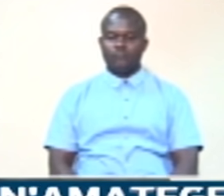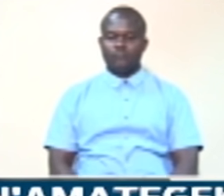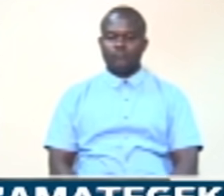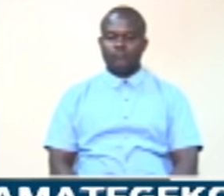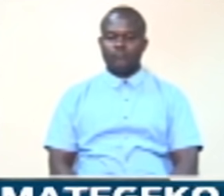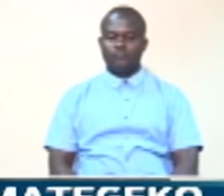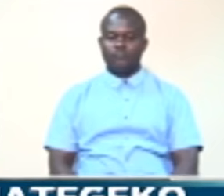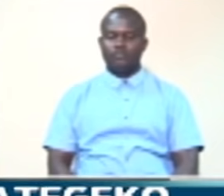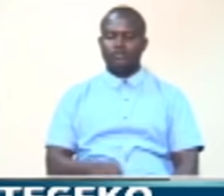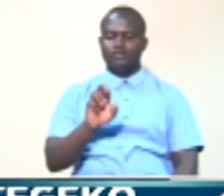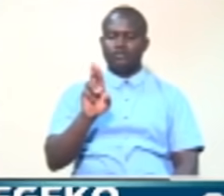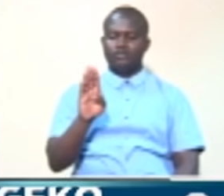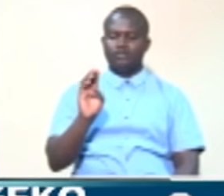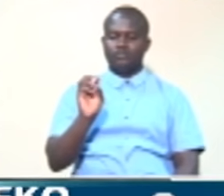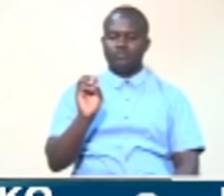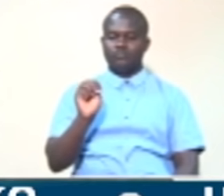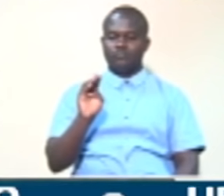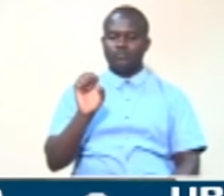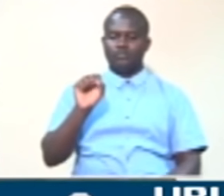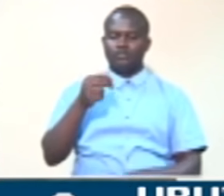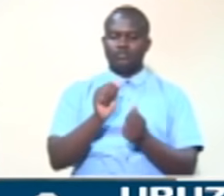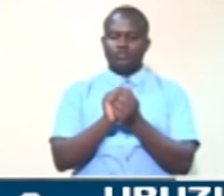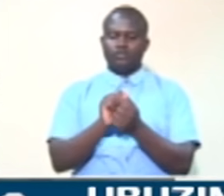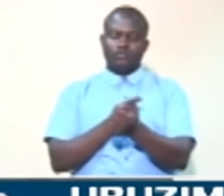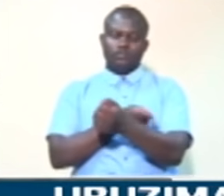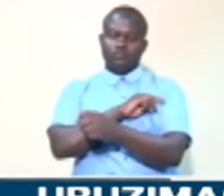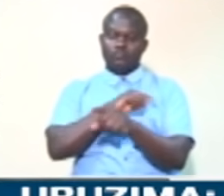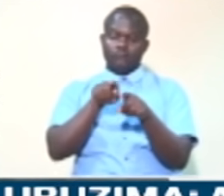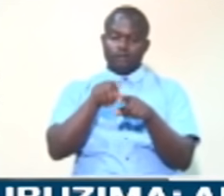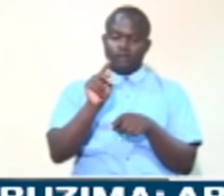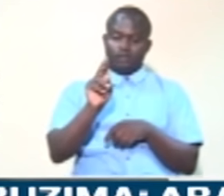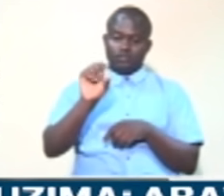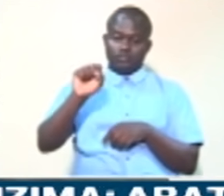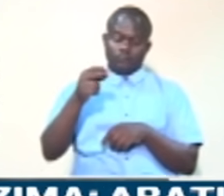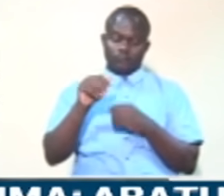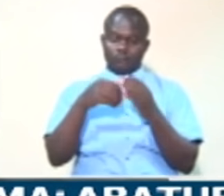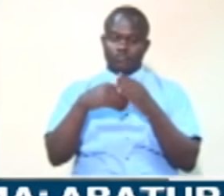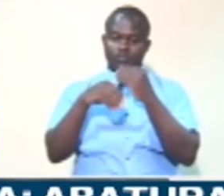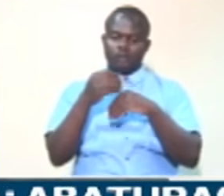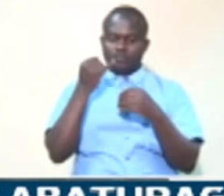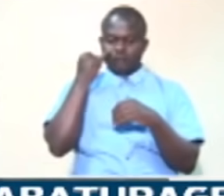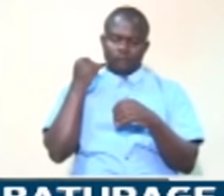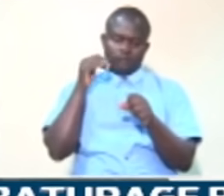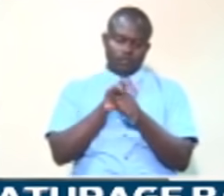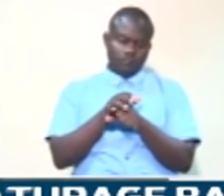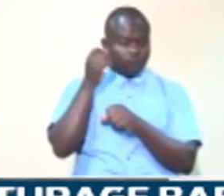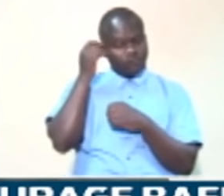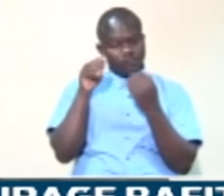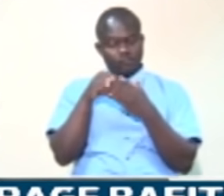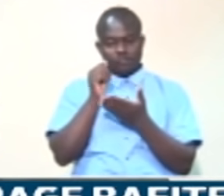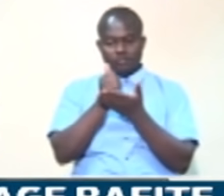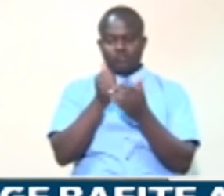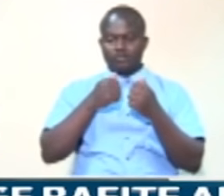and Lubumbashi na Goma hameze neza neza nka Kinshasa, nayibamo ubucuruzi bukomeye cyane. Urumva ko